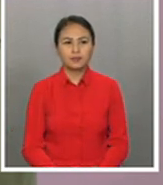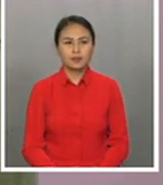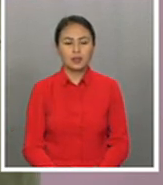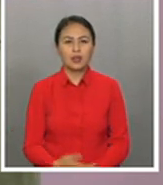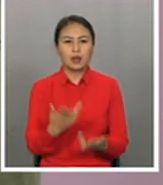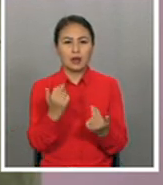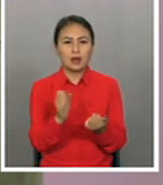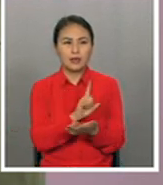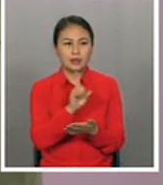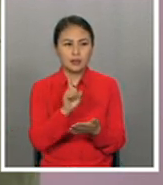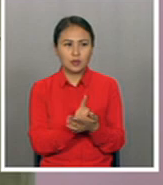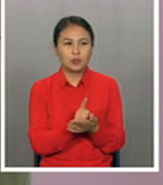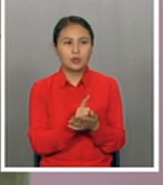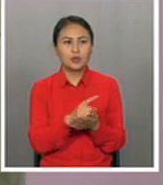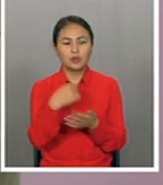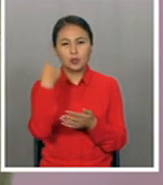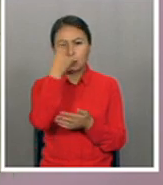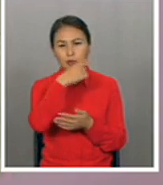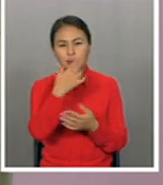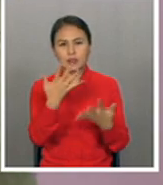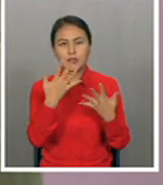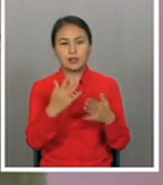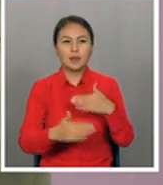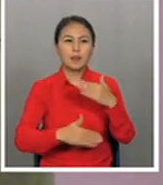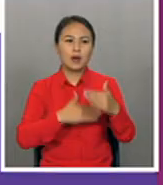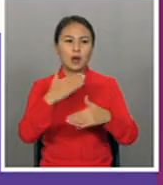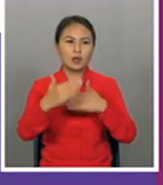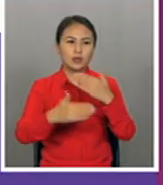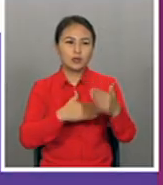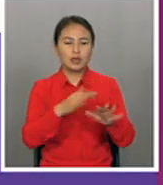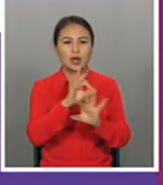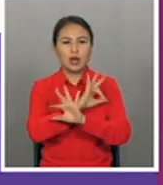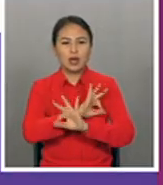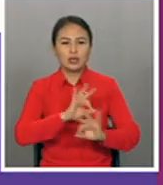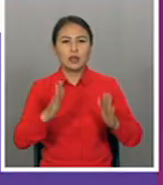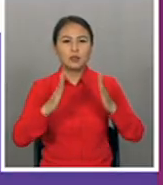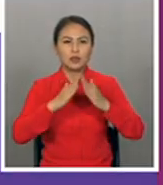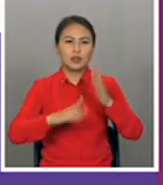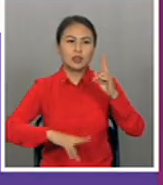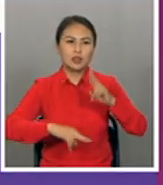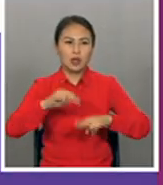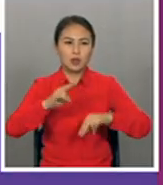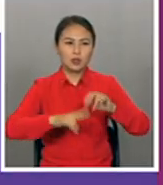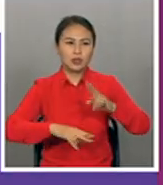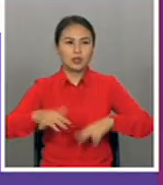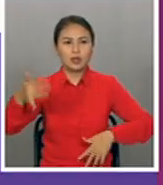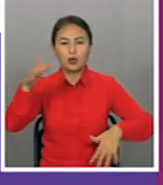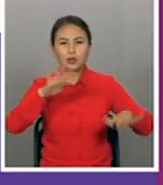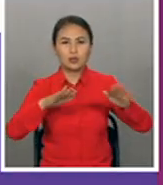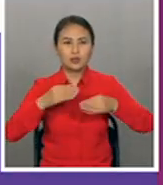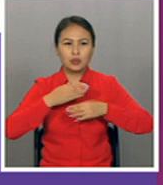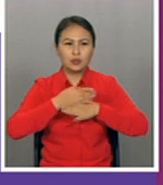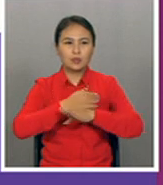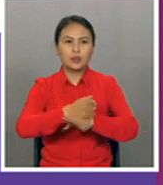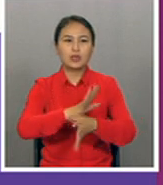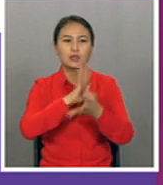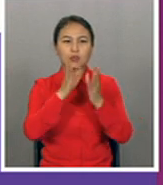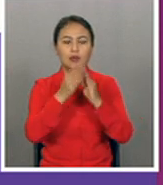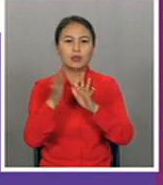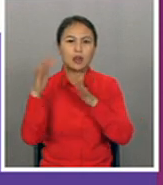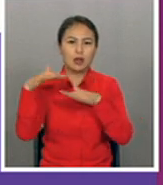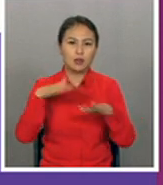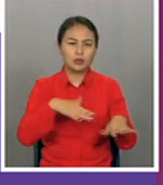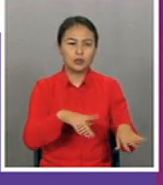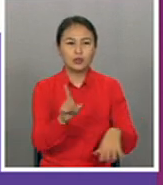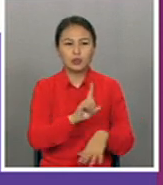Әрине, көк жүзіне самғау үшін, ғажап үйлер салу үшін, тауды бұзып таш шарып, мұхиттарды